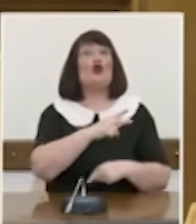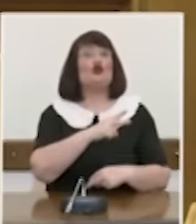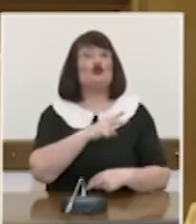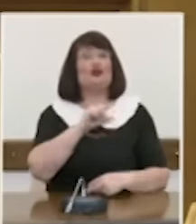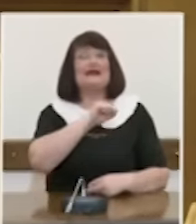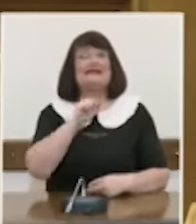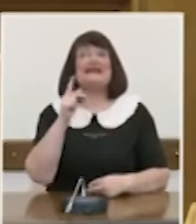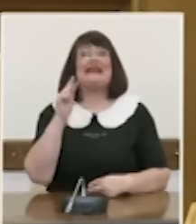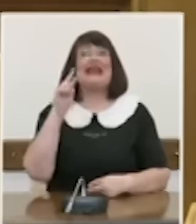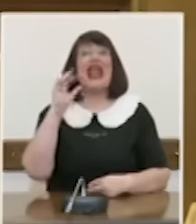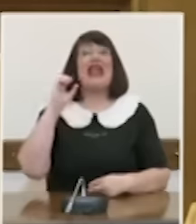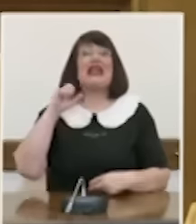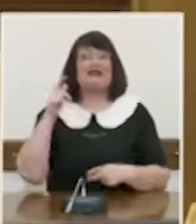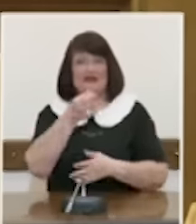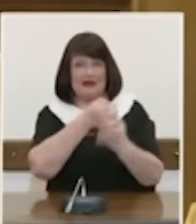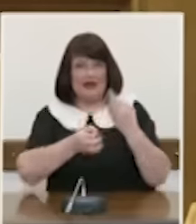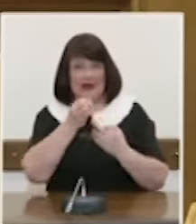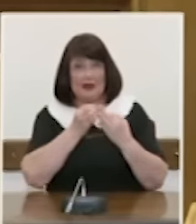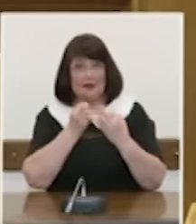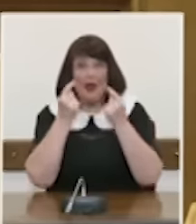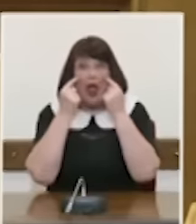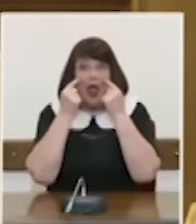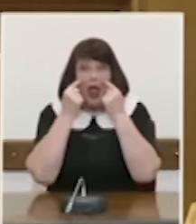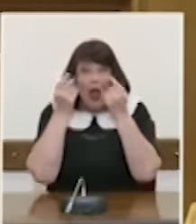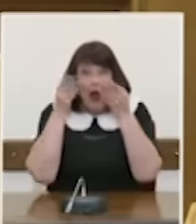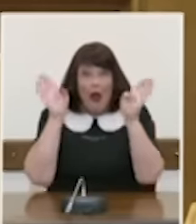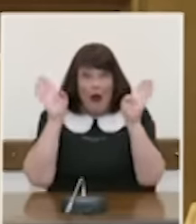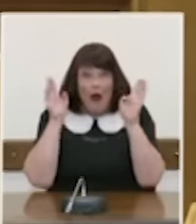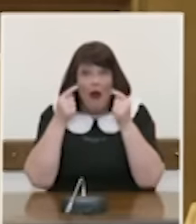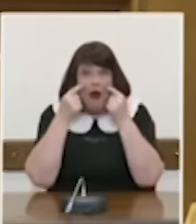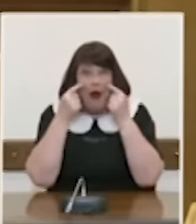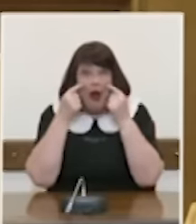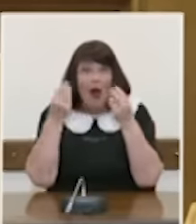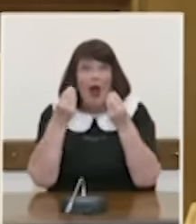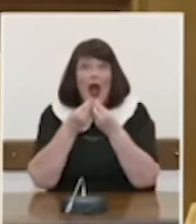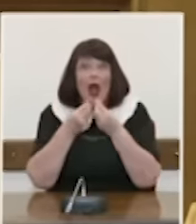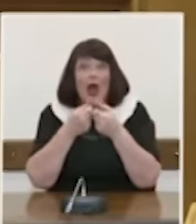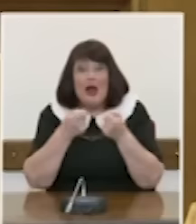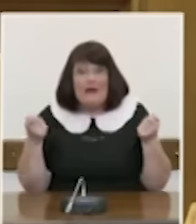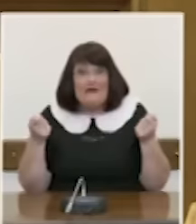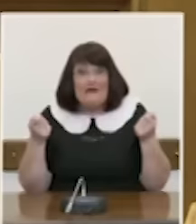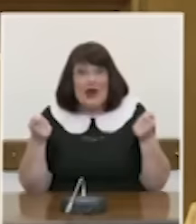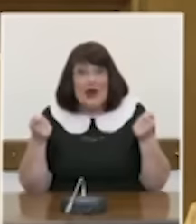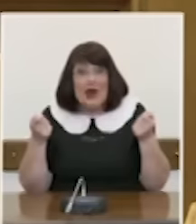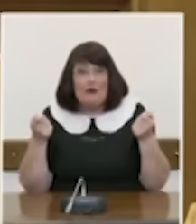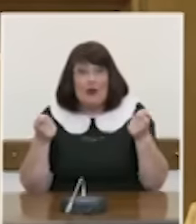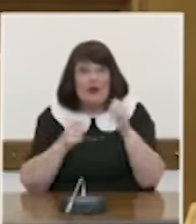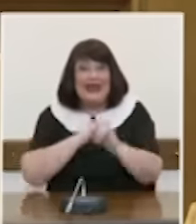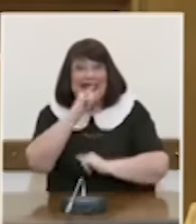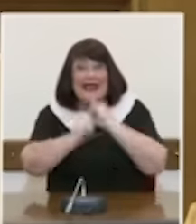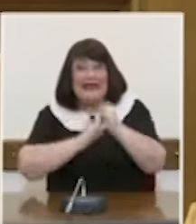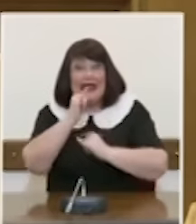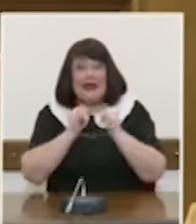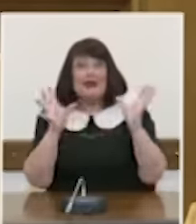Κρέκας. Ανοίξαμε τα ματάκια του κόσμου με αυτή την εφαρμογή, είπε στα τηλεπαράθυρα. Γιατί